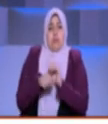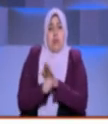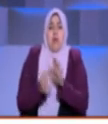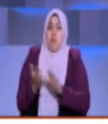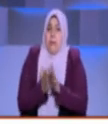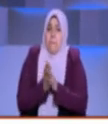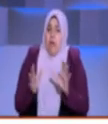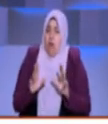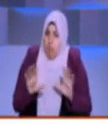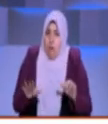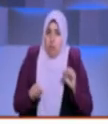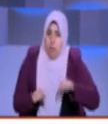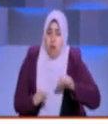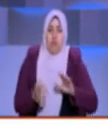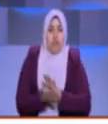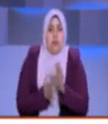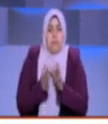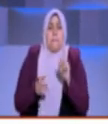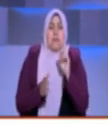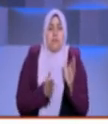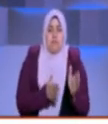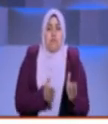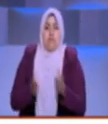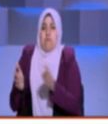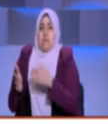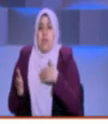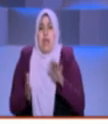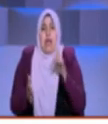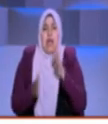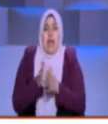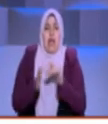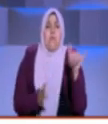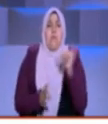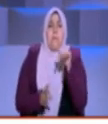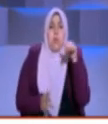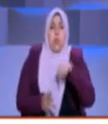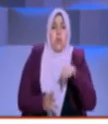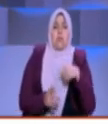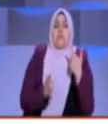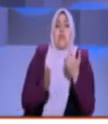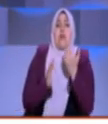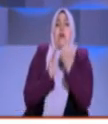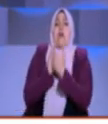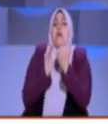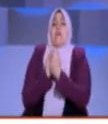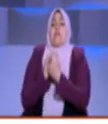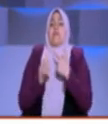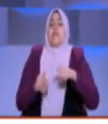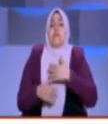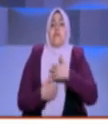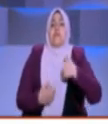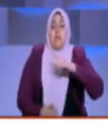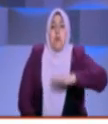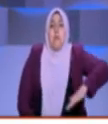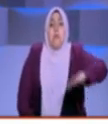للغاية في داخل كل دولة وفي نظرة وعلاقة الدول بعضها وبعض، ماذا عن مستوى الرضا الذي يستشعره